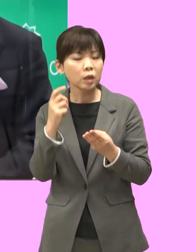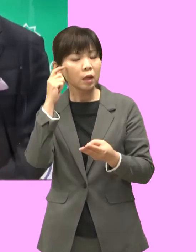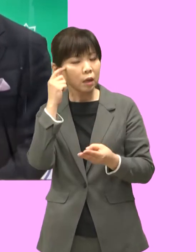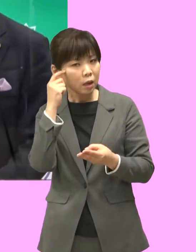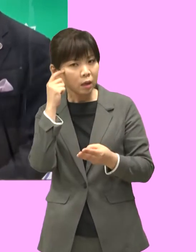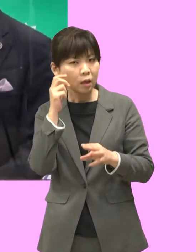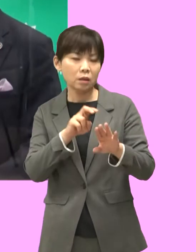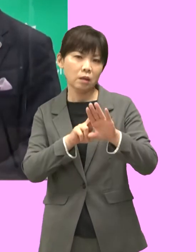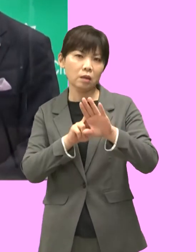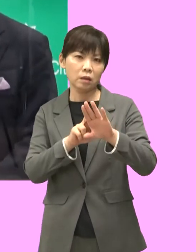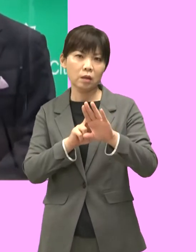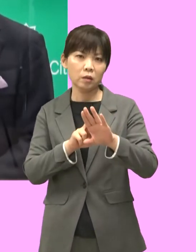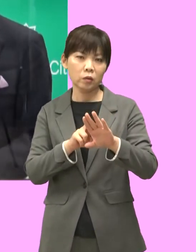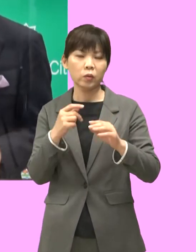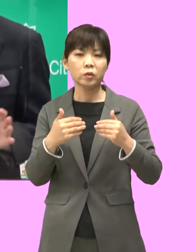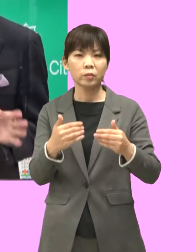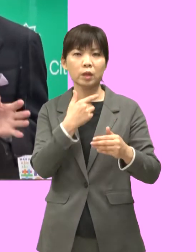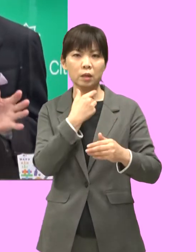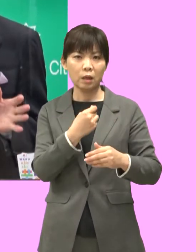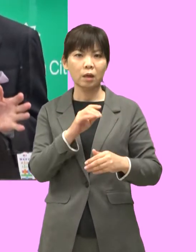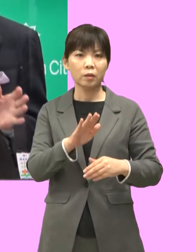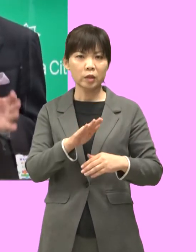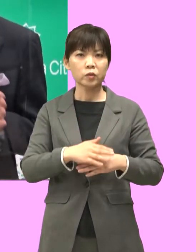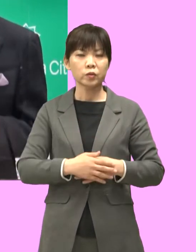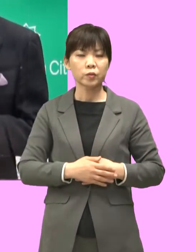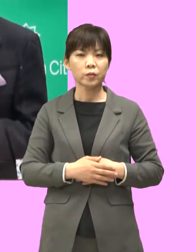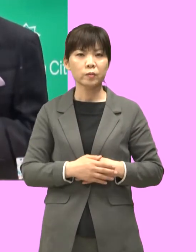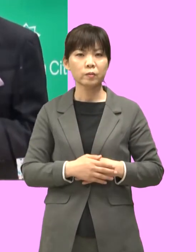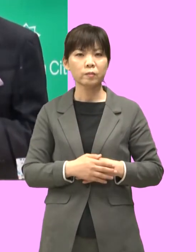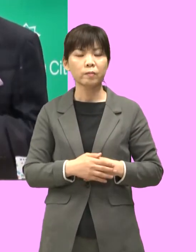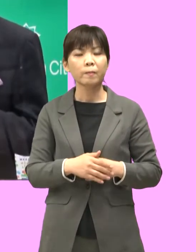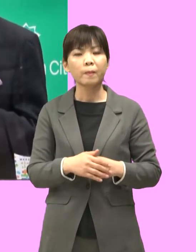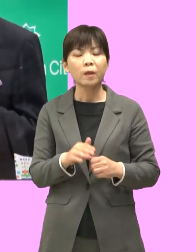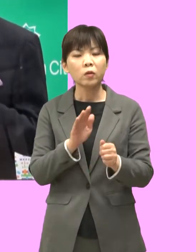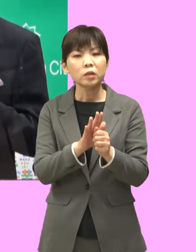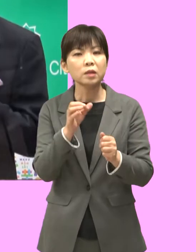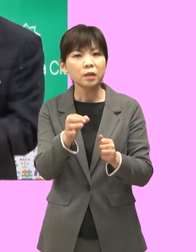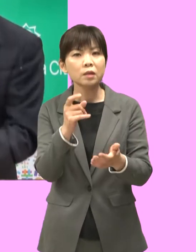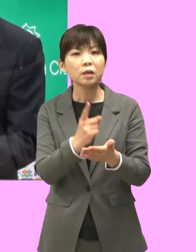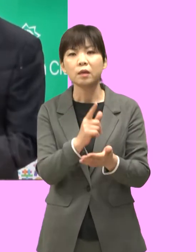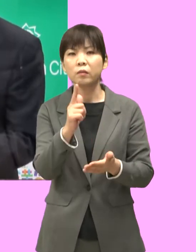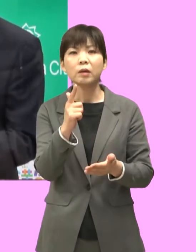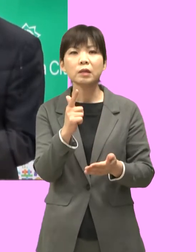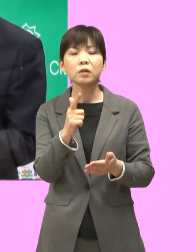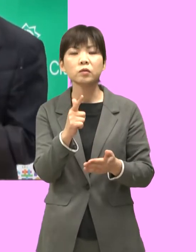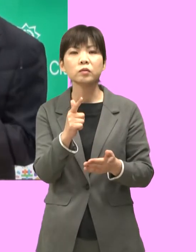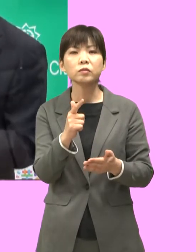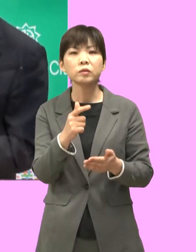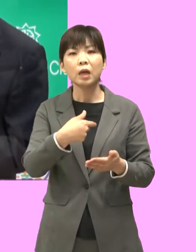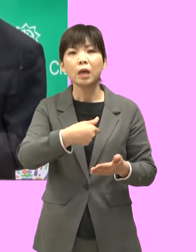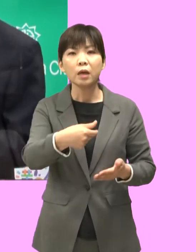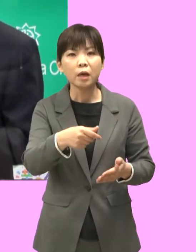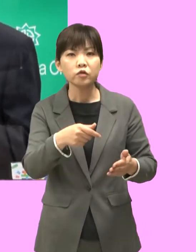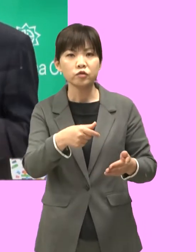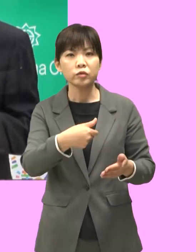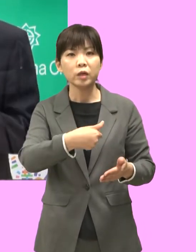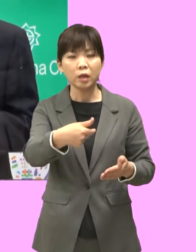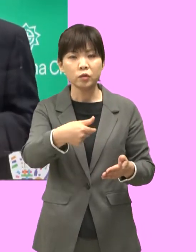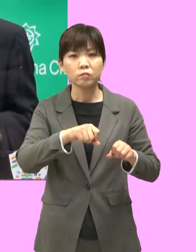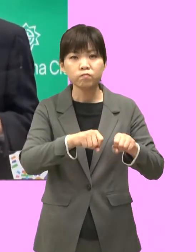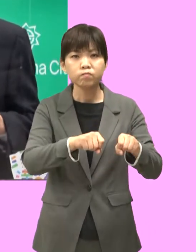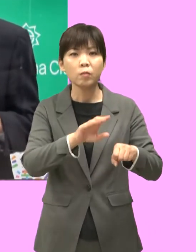討はしたいと思います。ただこれ女性だけじゃなくて貸し出しも我々持ってますし、それ